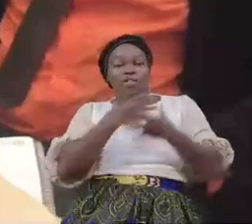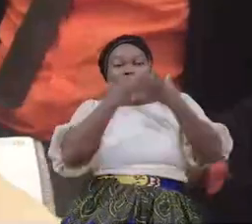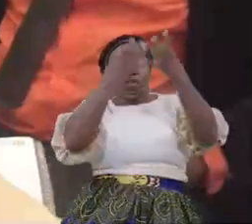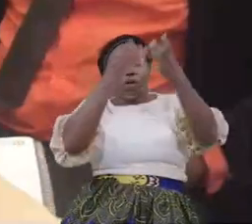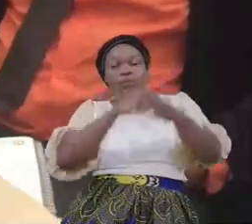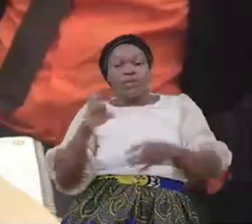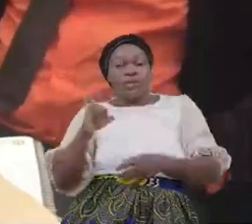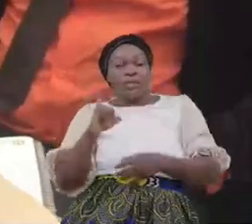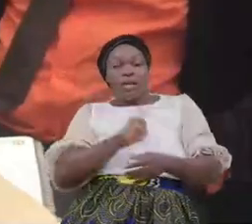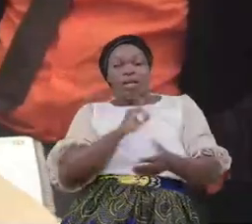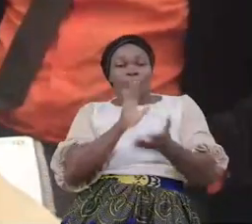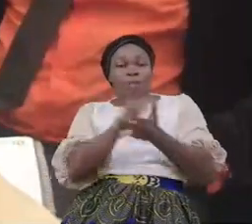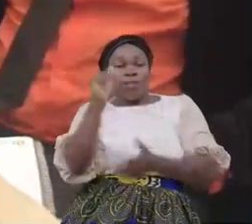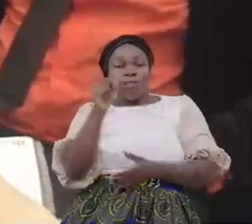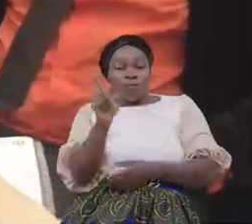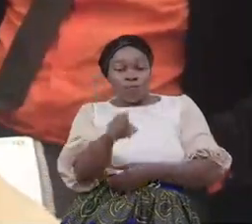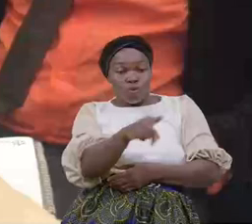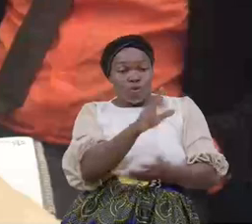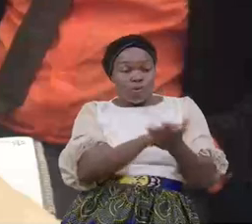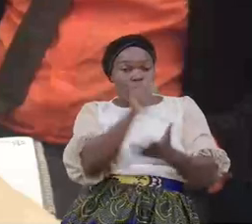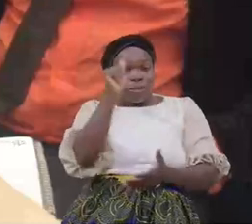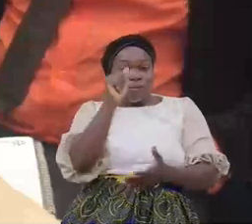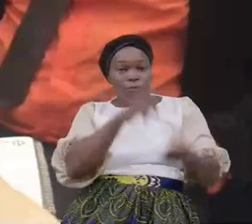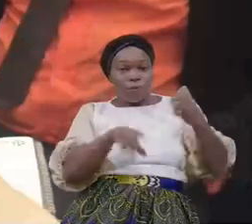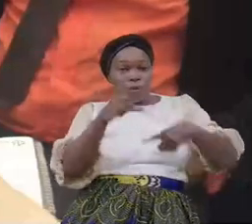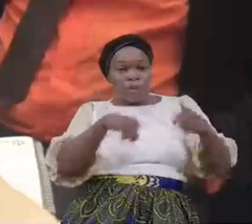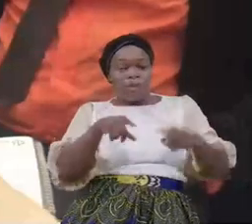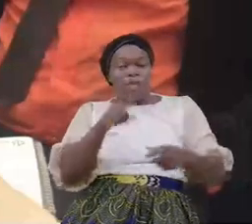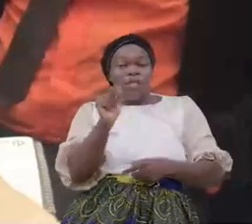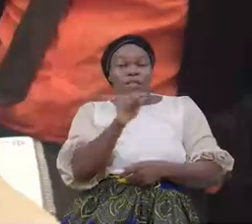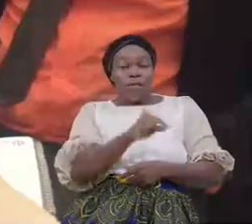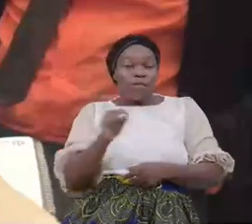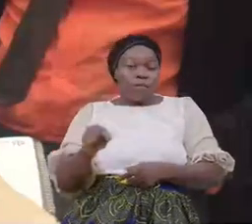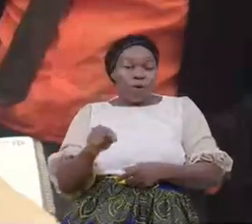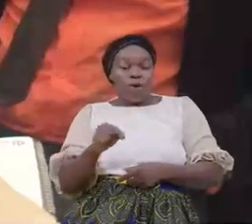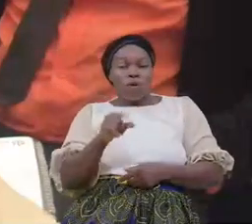Je crois. C'est pourquoi je me réjouis.